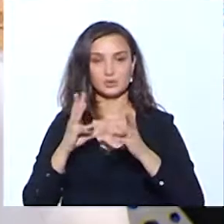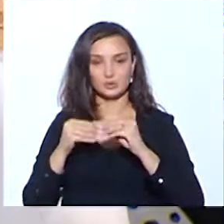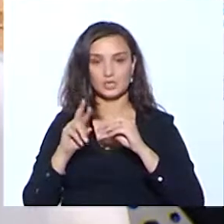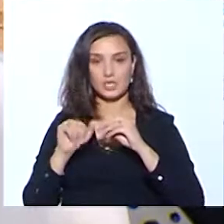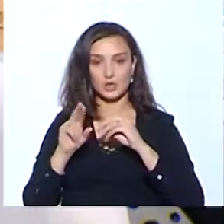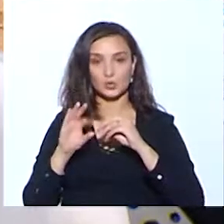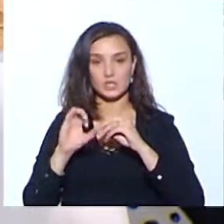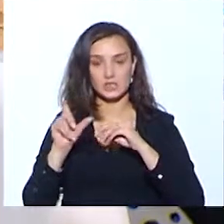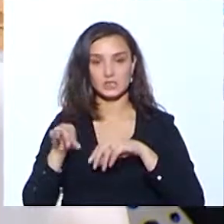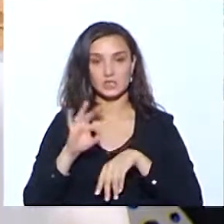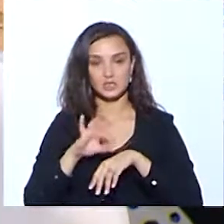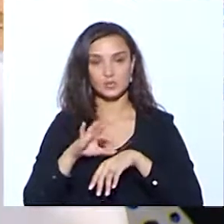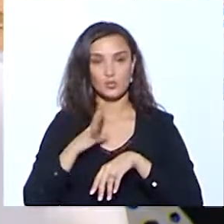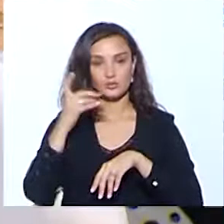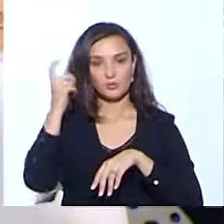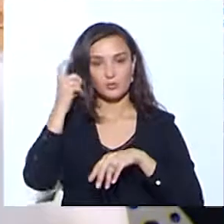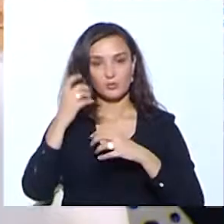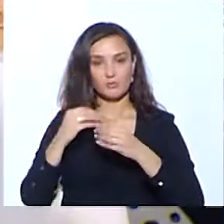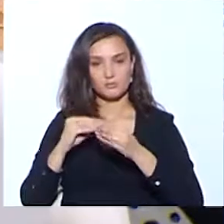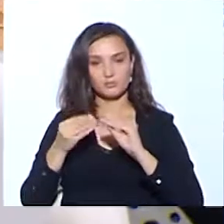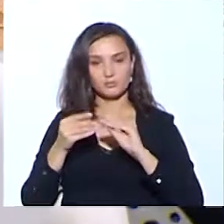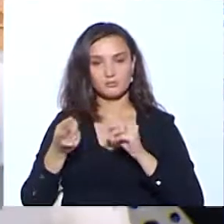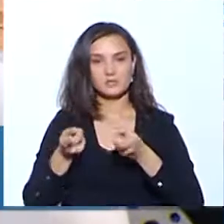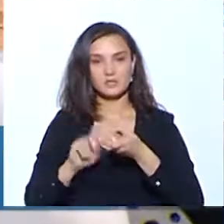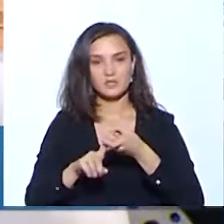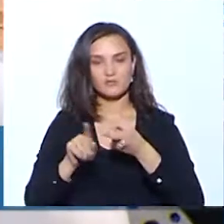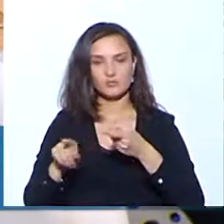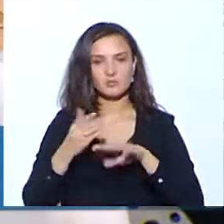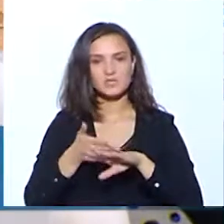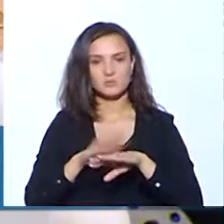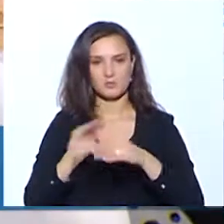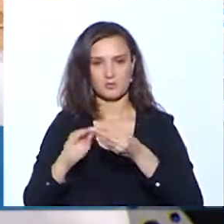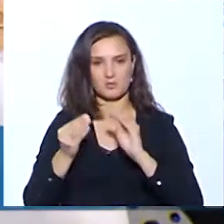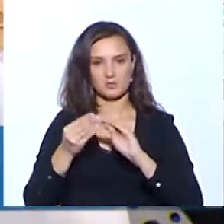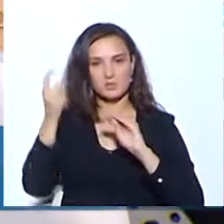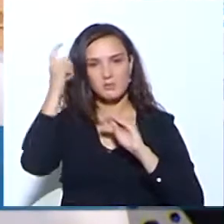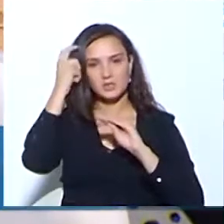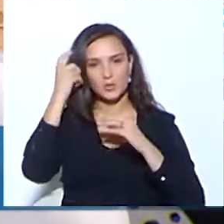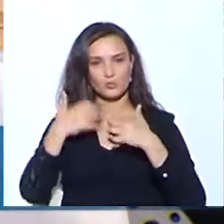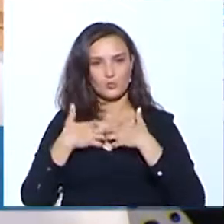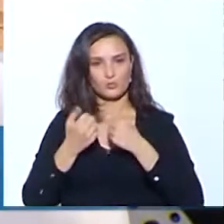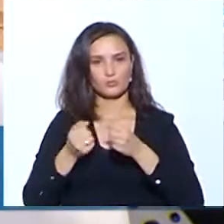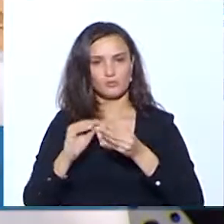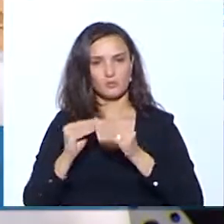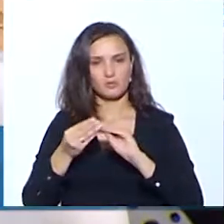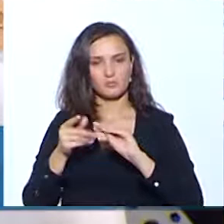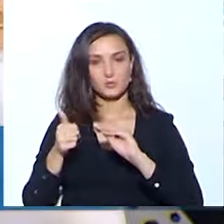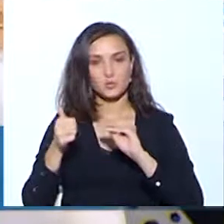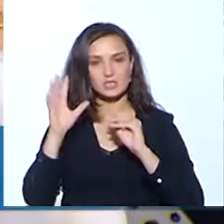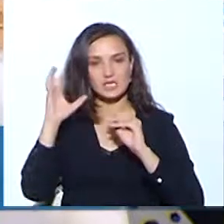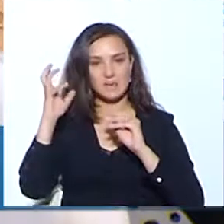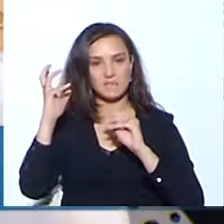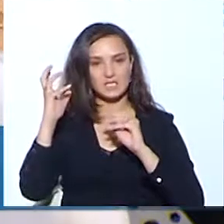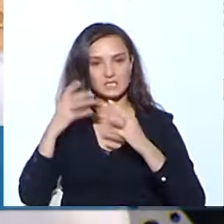ლადო ასათიანს ჰქონდა, ყოველთვის ასოცირებულია ისეთ მძიმე პრობლემასთან, მენტალურ პრობლემასთან, როგორიცაა